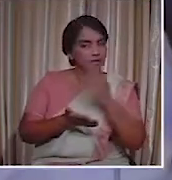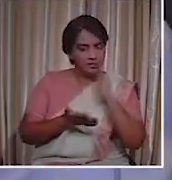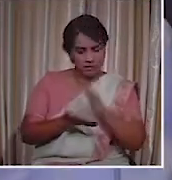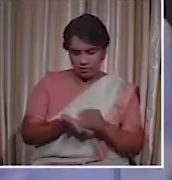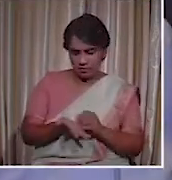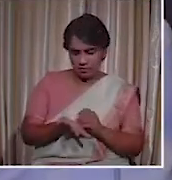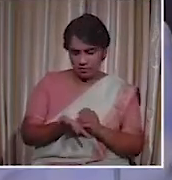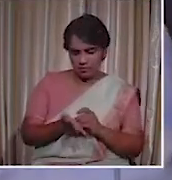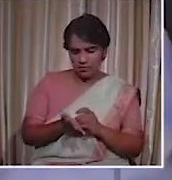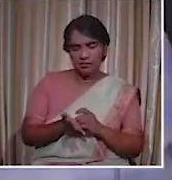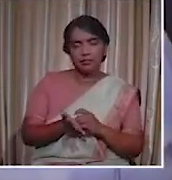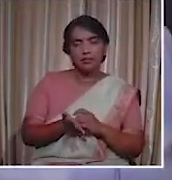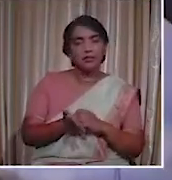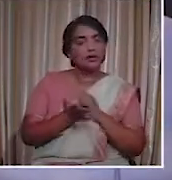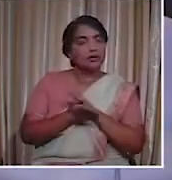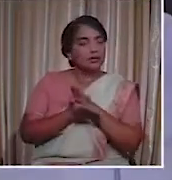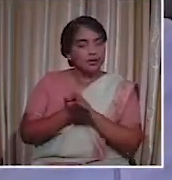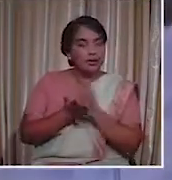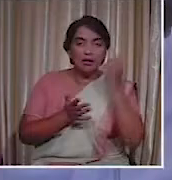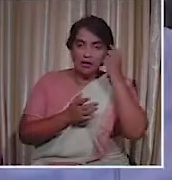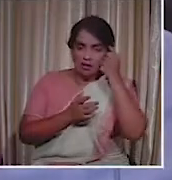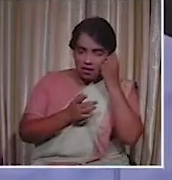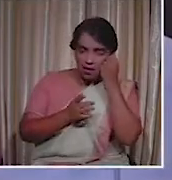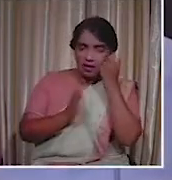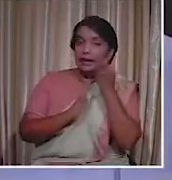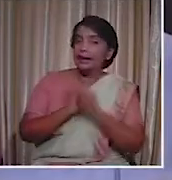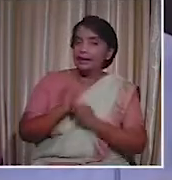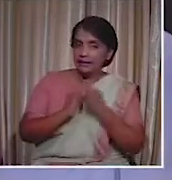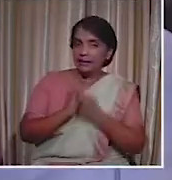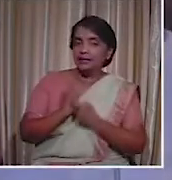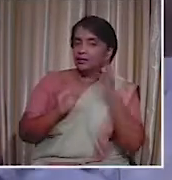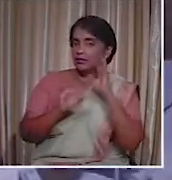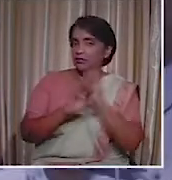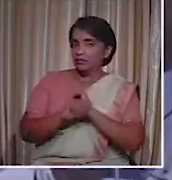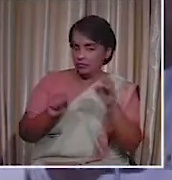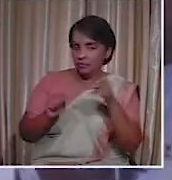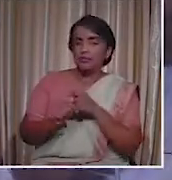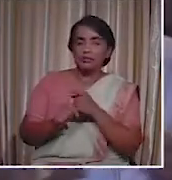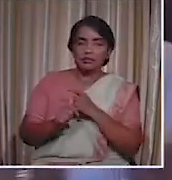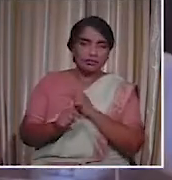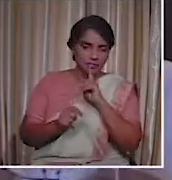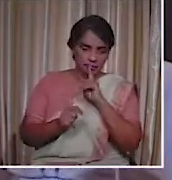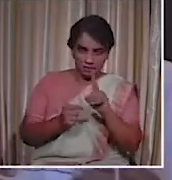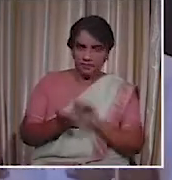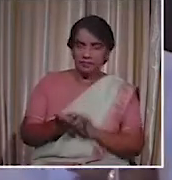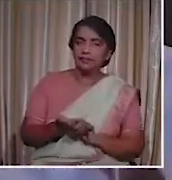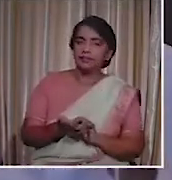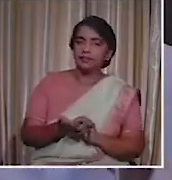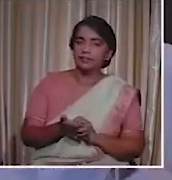සඳහාද පැහැදිලි යෝජනාවල් නීති මගින් ගෙනෙන්නට ඉදිරිපත් කළ තියෙනවා.